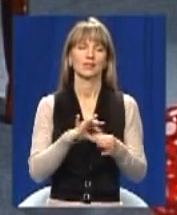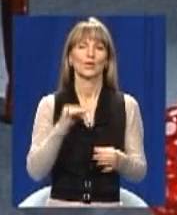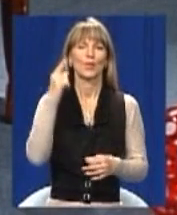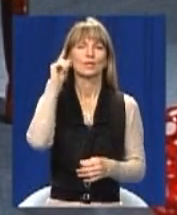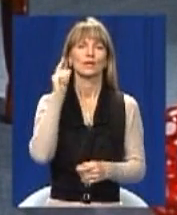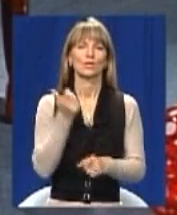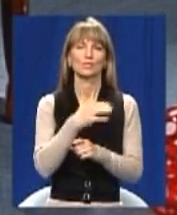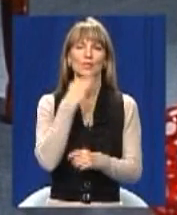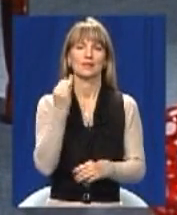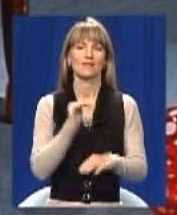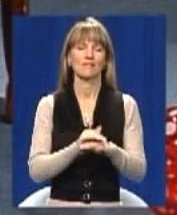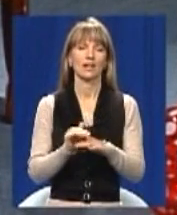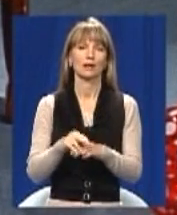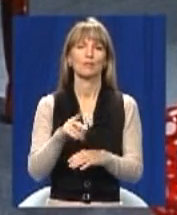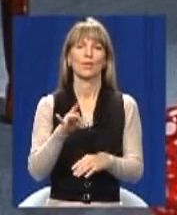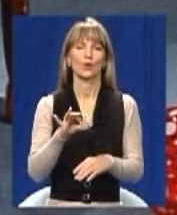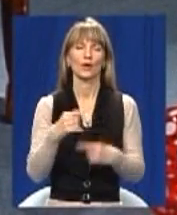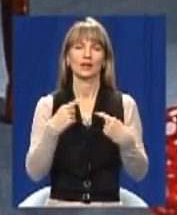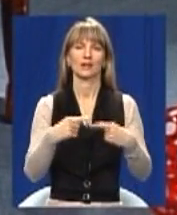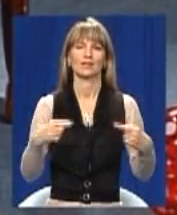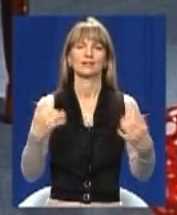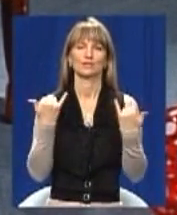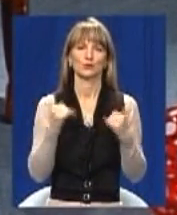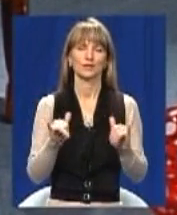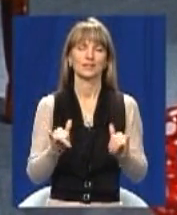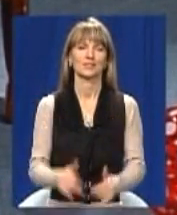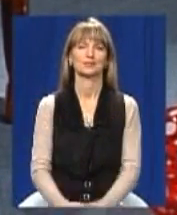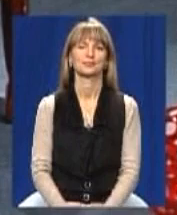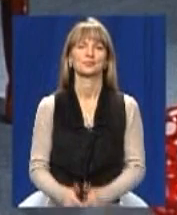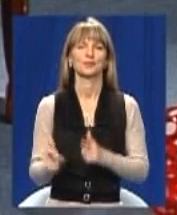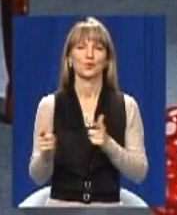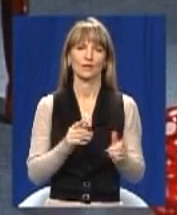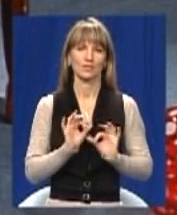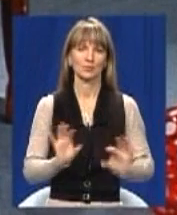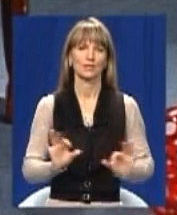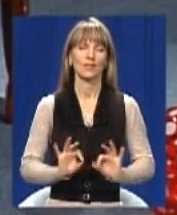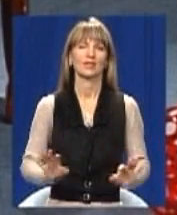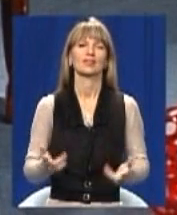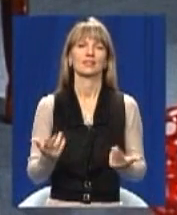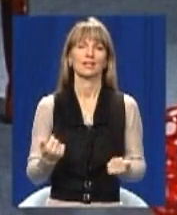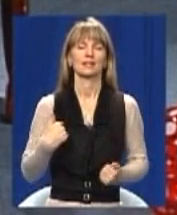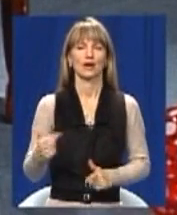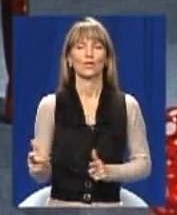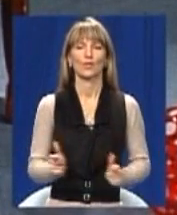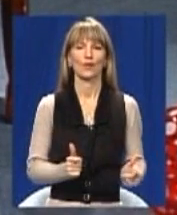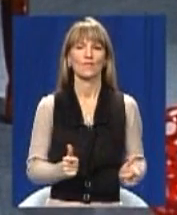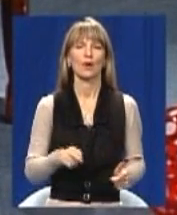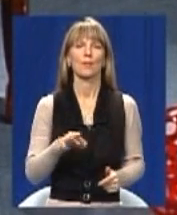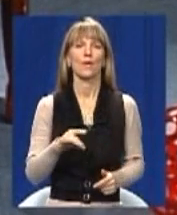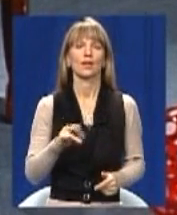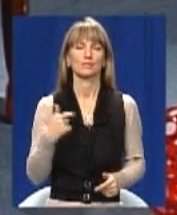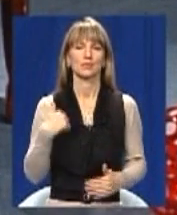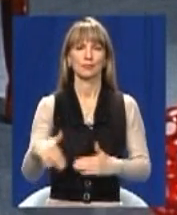дізнатися дуже багато цікавих фактів про різні-різні чудосії. Готові розповідати? Так, я готова. Полінка